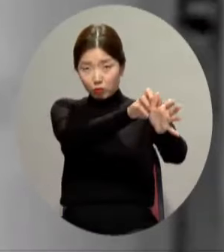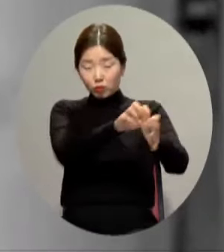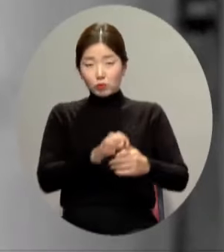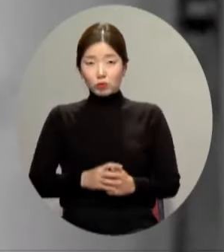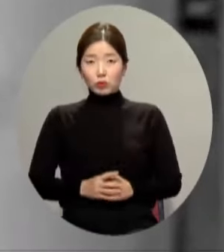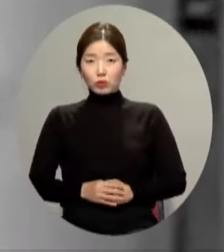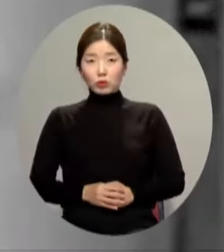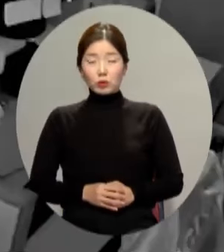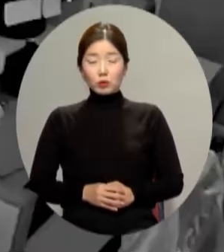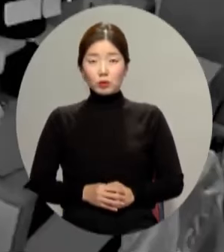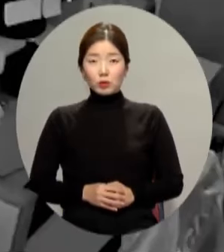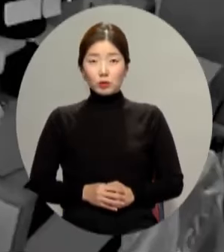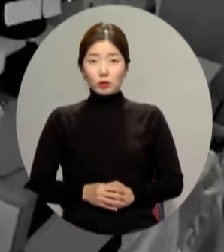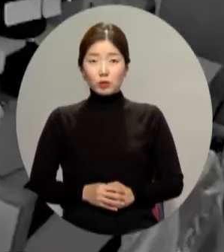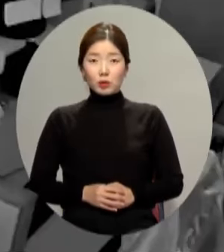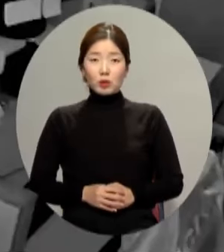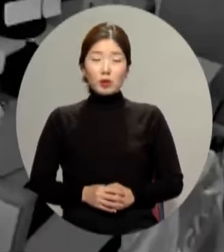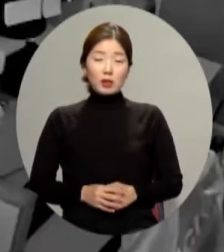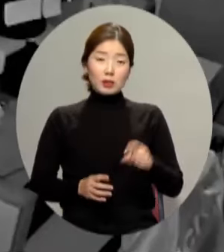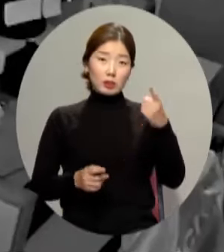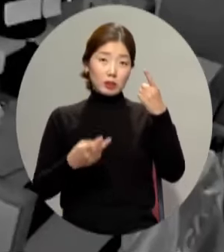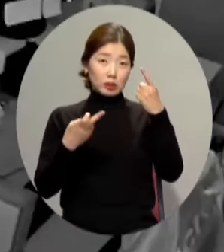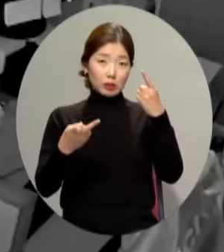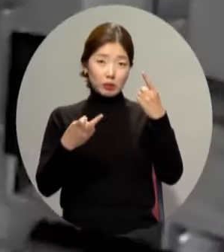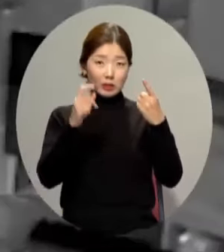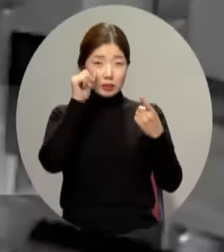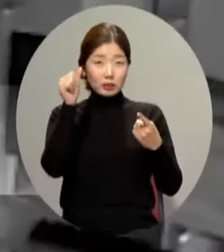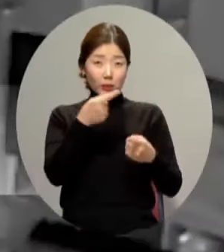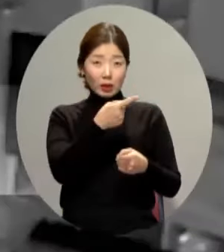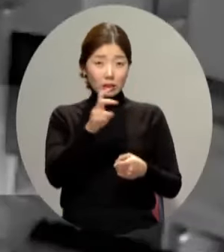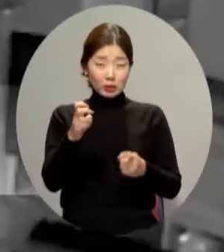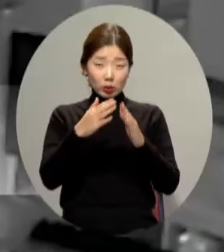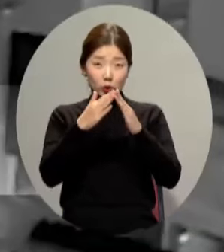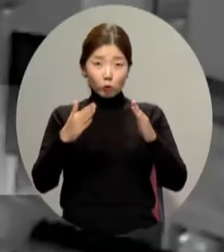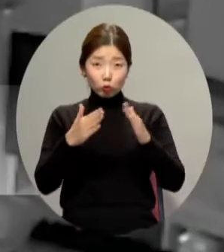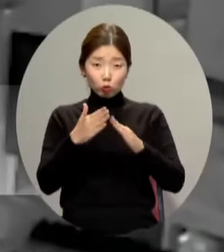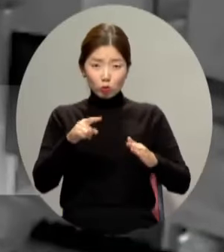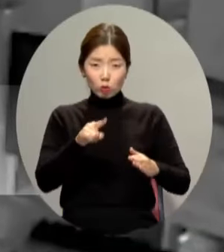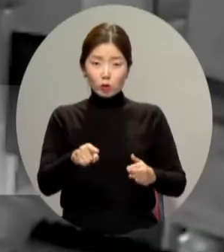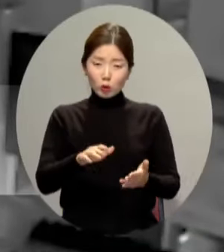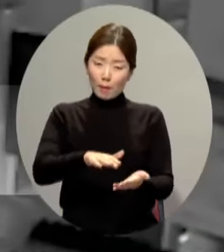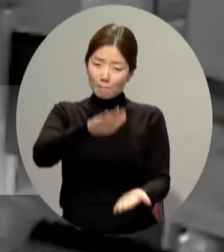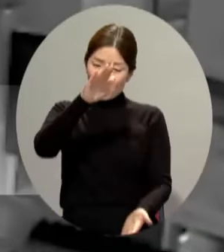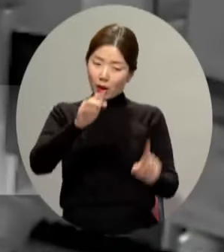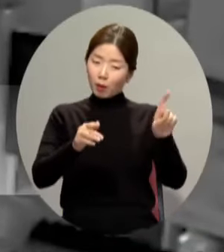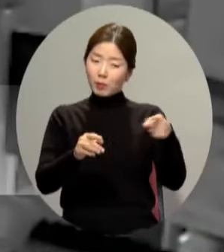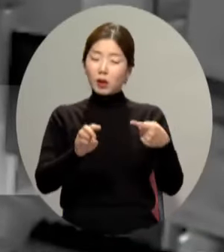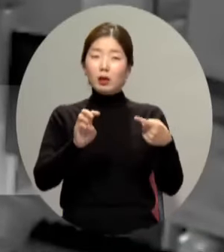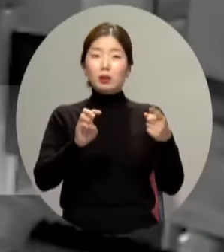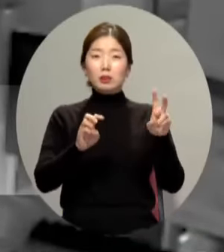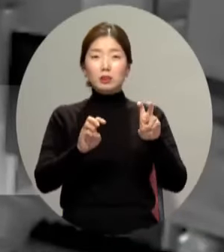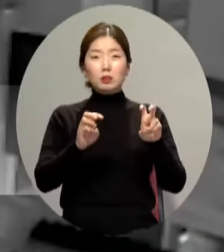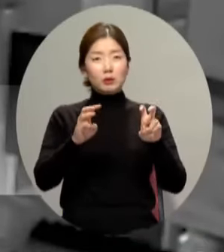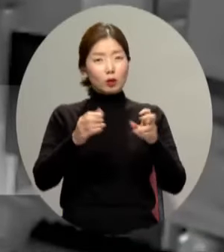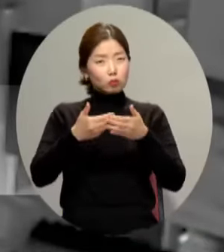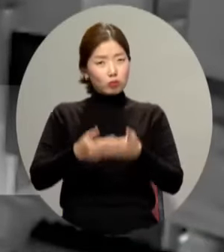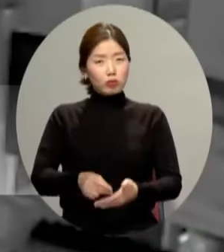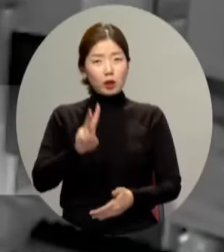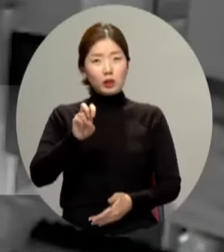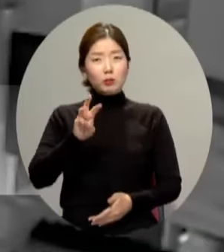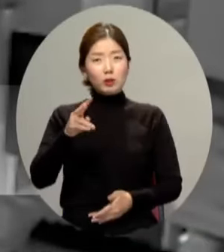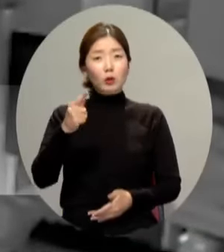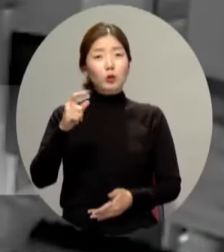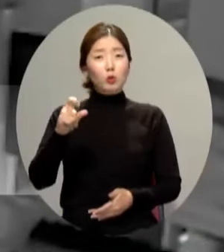떠납니다. 지난 12일 새벽 1시 20분쯤 전주 시내에서 높이 120cm, 무게